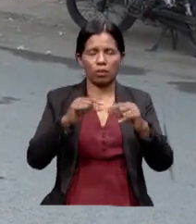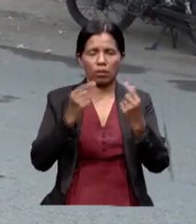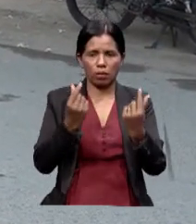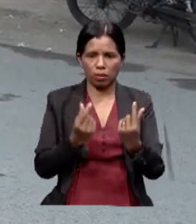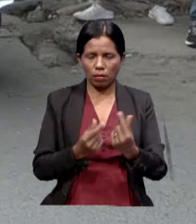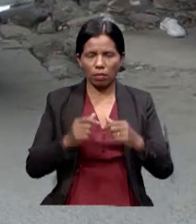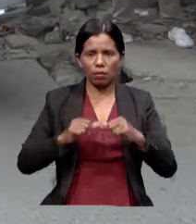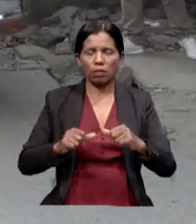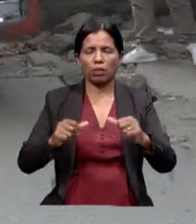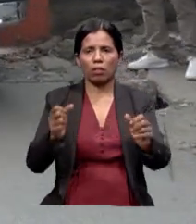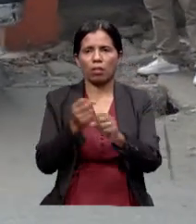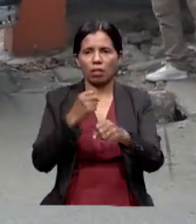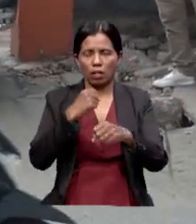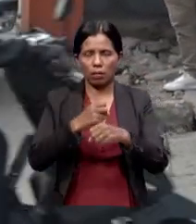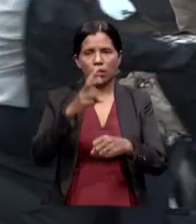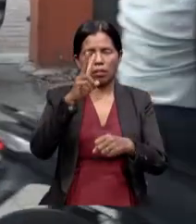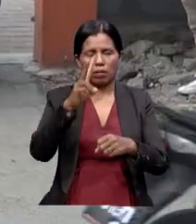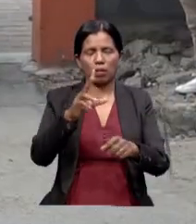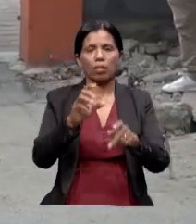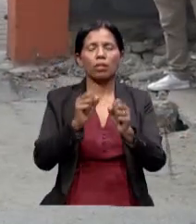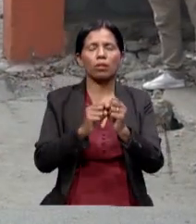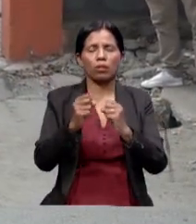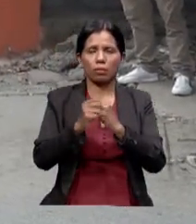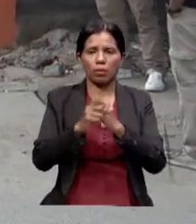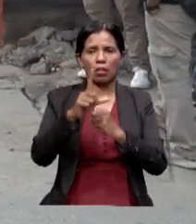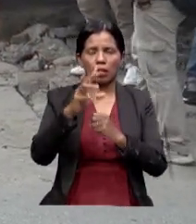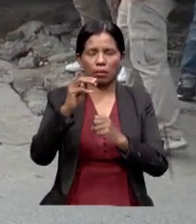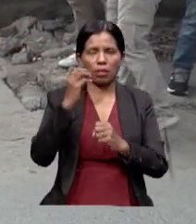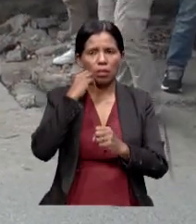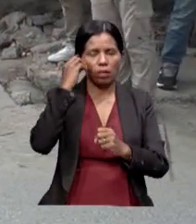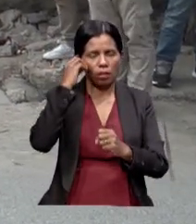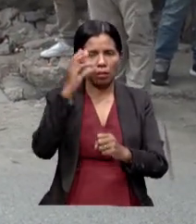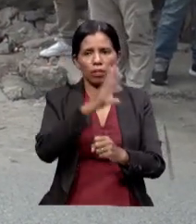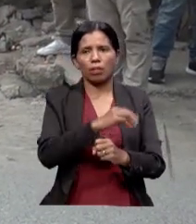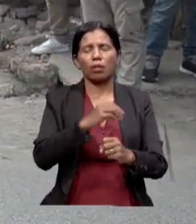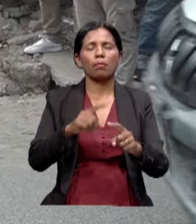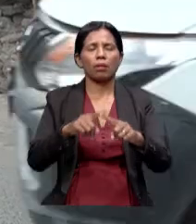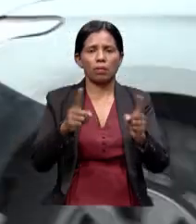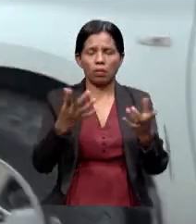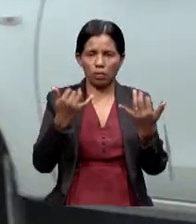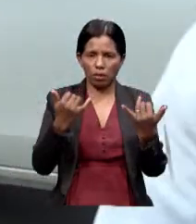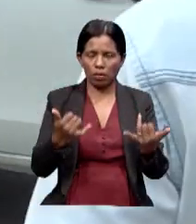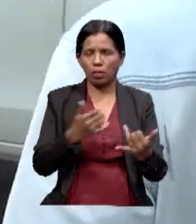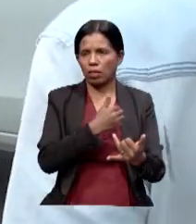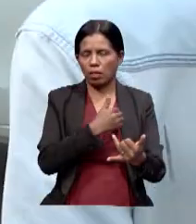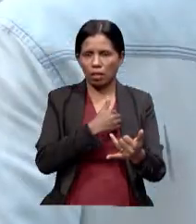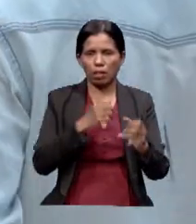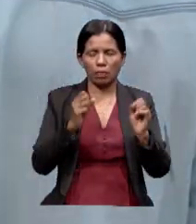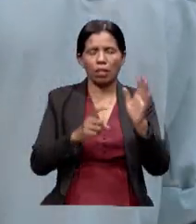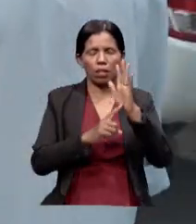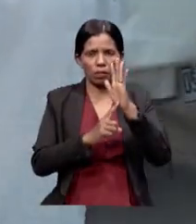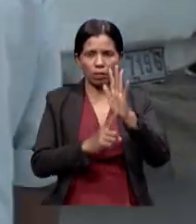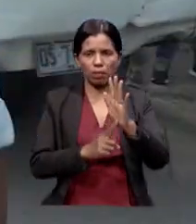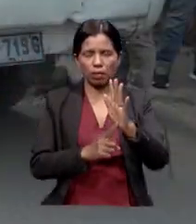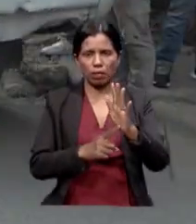konjunta kontinua hala buska bada ruak ia suspeitu ili e mini residensi a fomento 3, mai beto ada daun ne, sedak bele pronunsia bat ruma